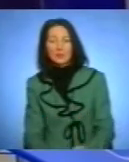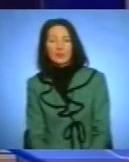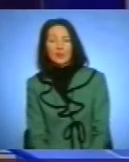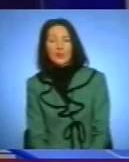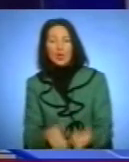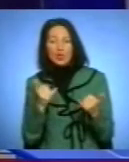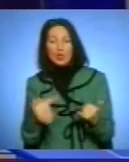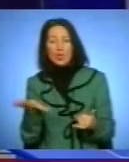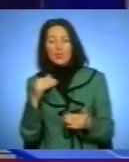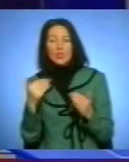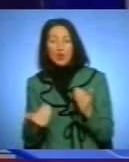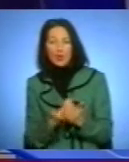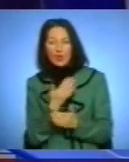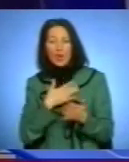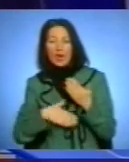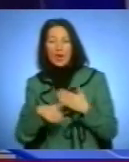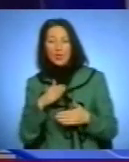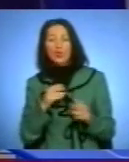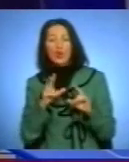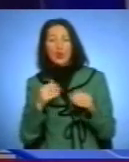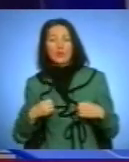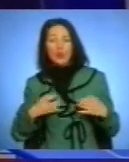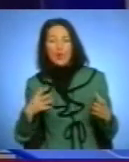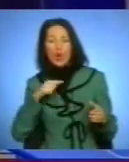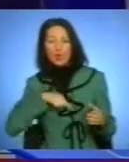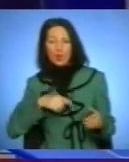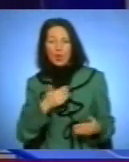На сьогодні це всі новини. Радісного святкового настрою